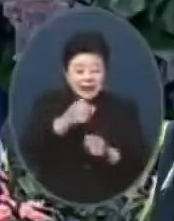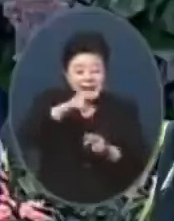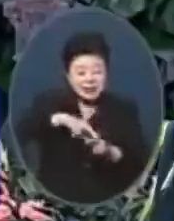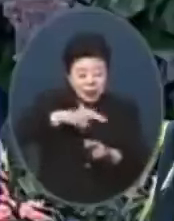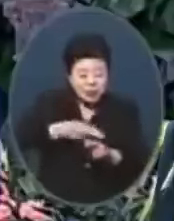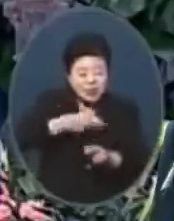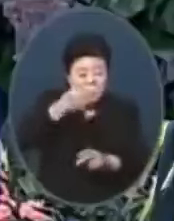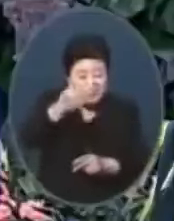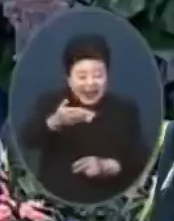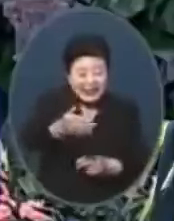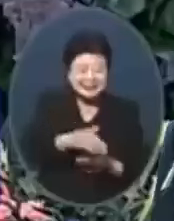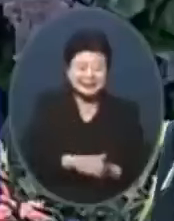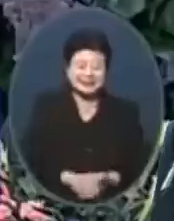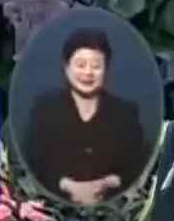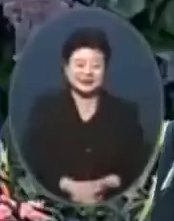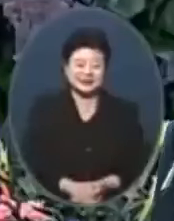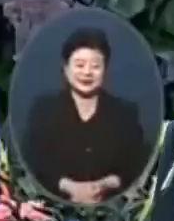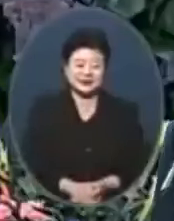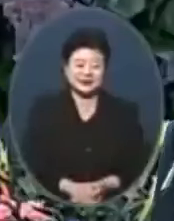하나님이 선물이다.